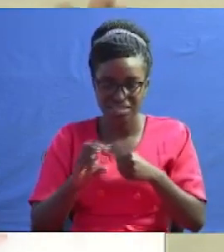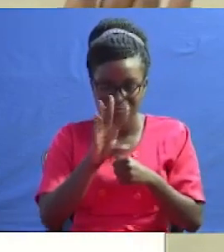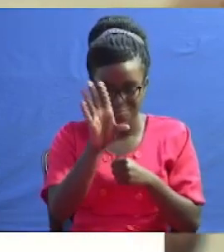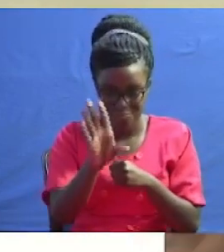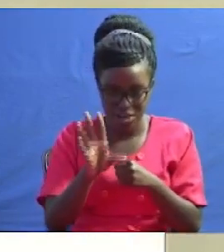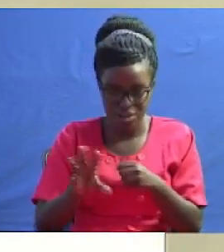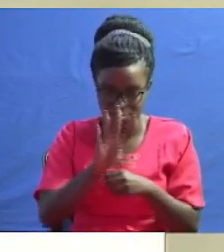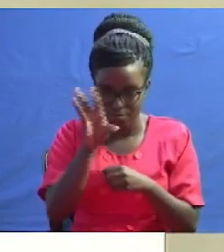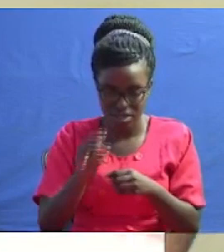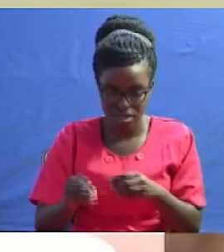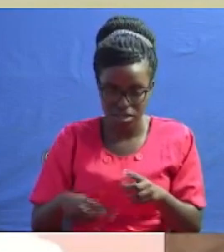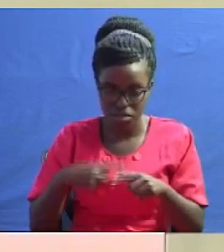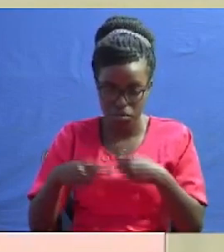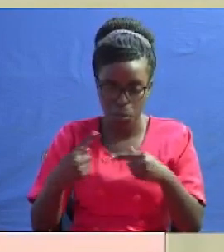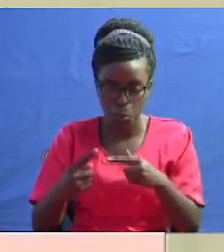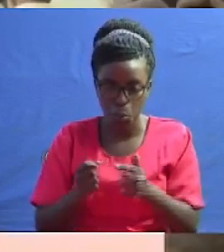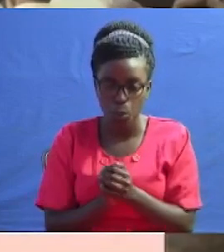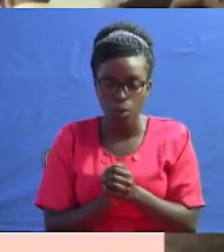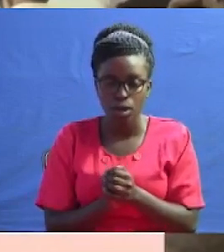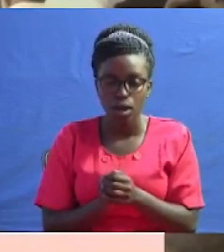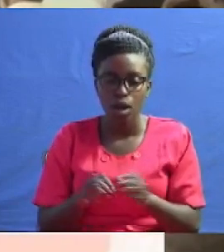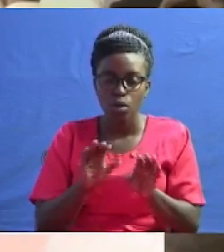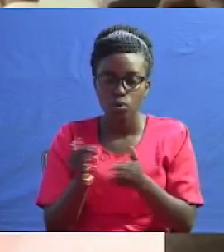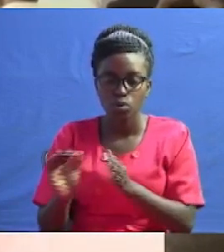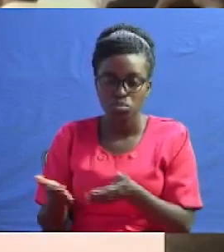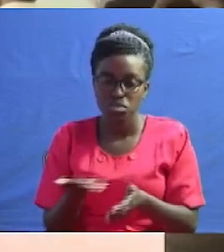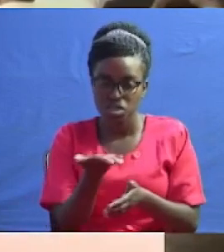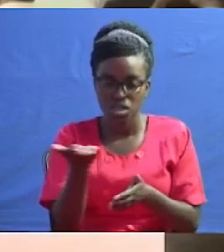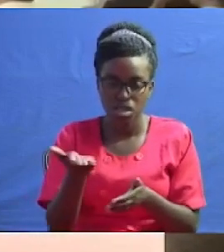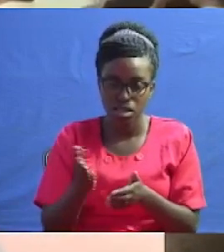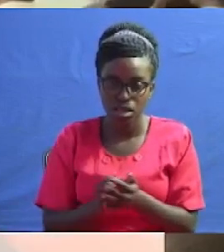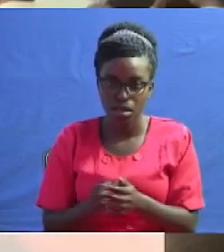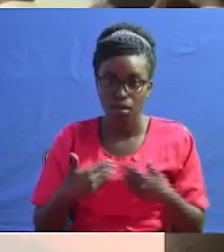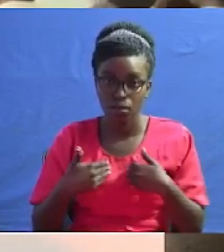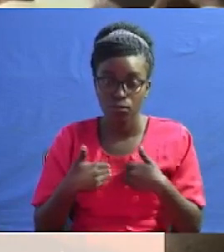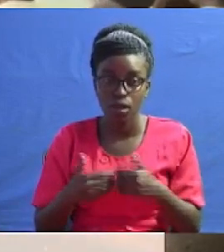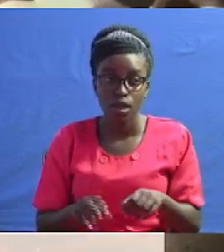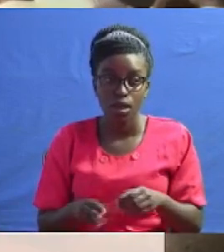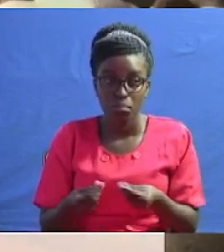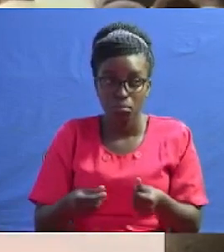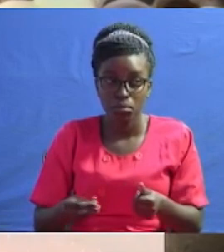that now we will have as a committee. Haya yanajiri wakati ambapo mswada wa fedha wa